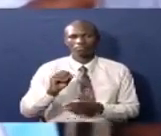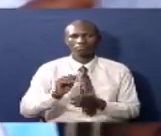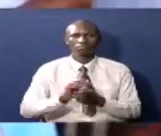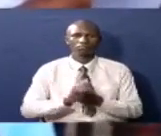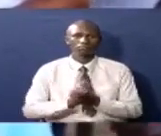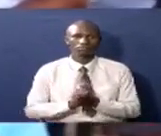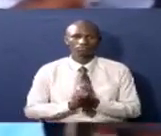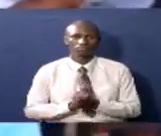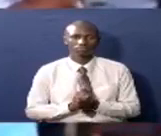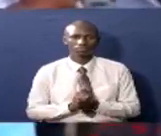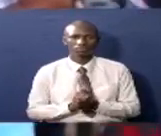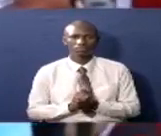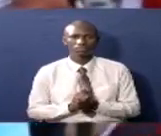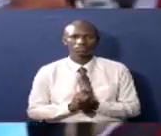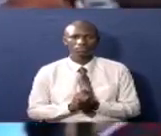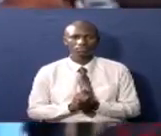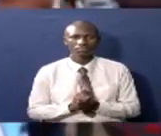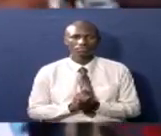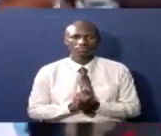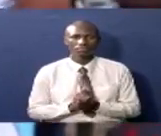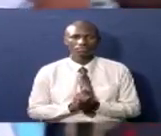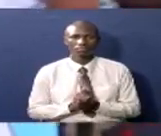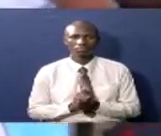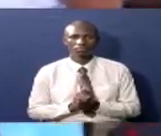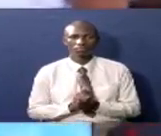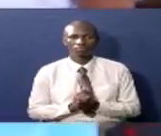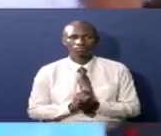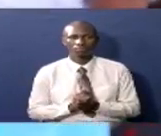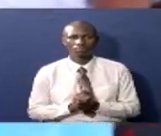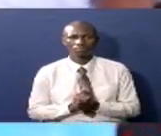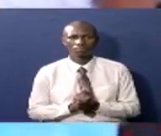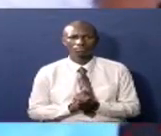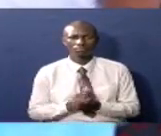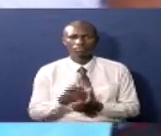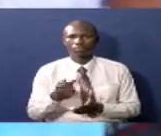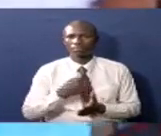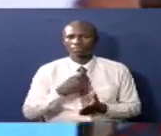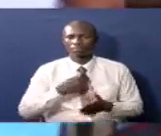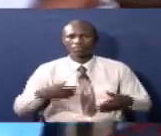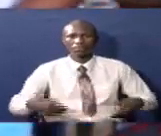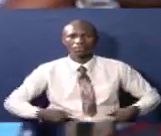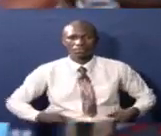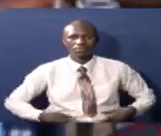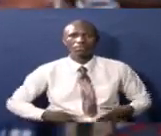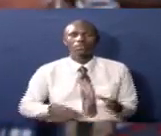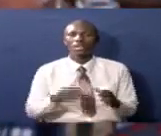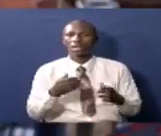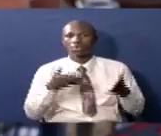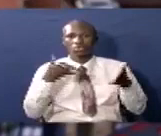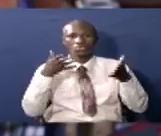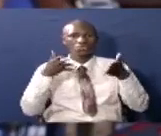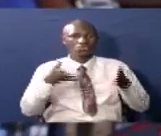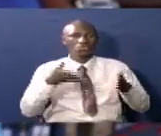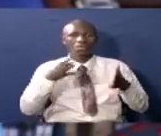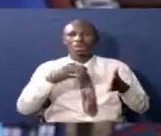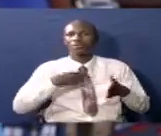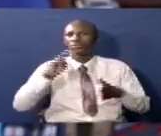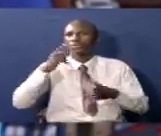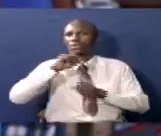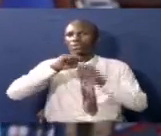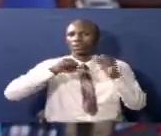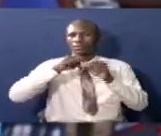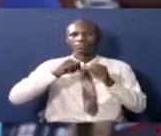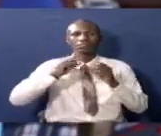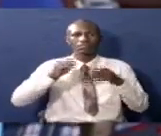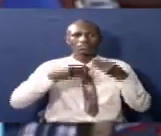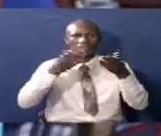location ila ndeni wa mwala constituency na tane mundu wa Muika nitethi wa mundu una round ya kele ya